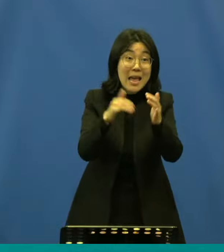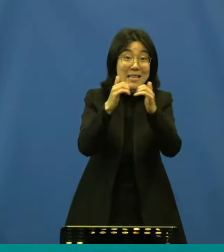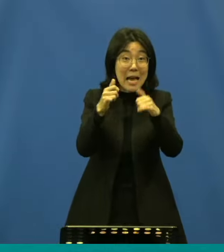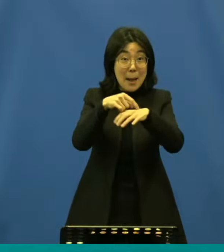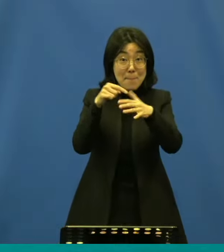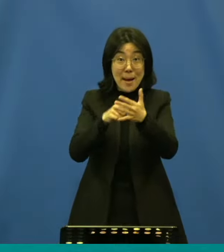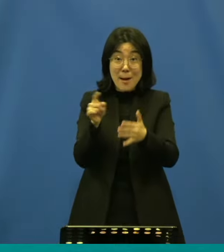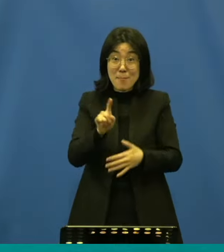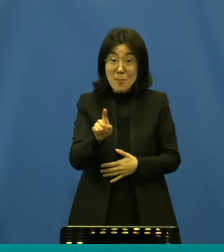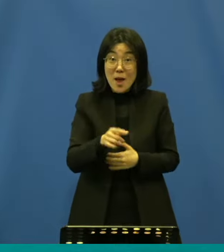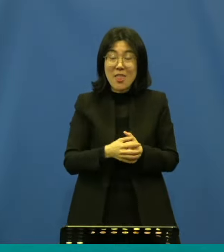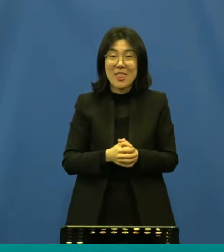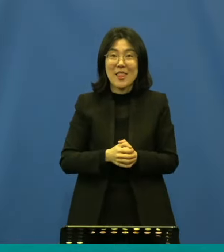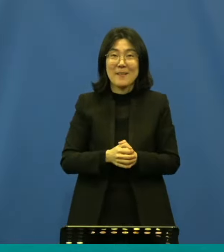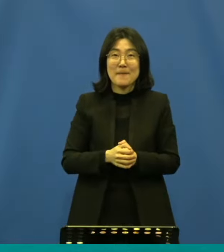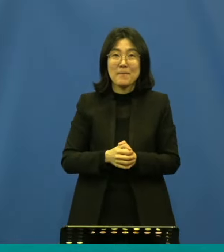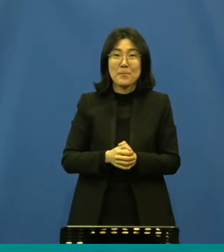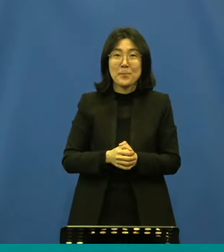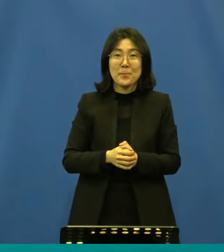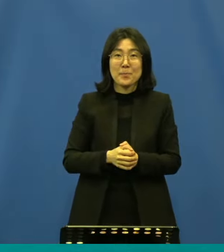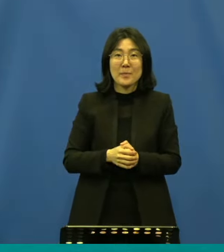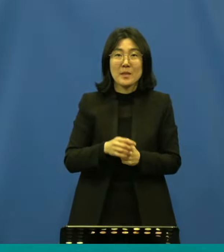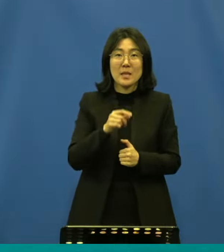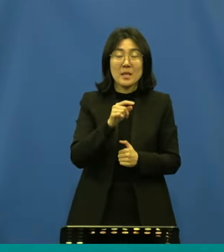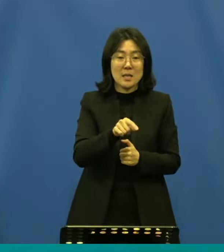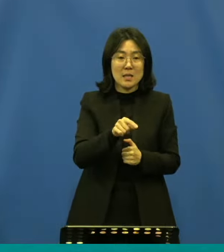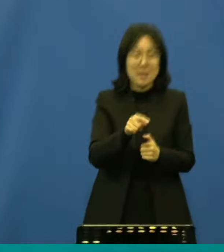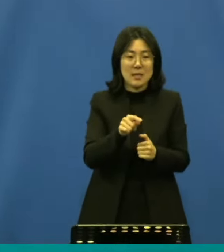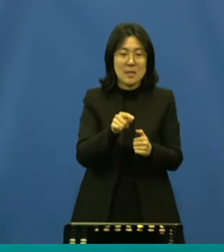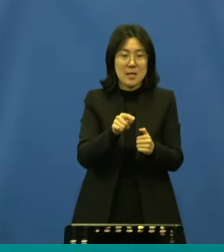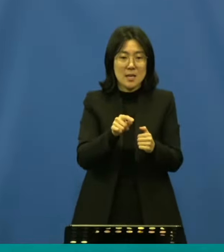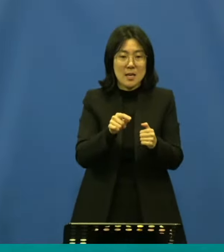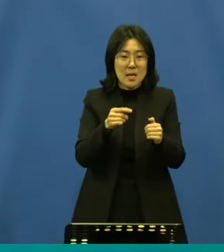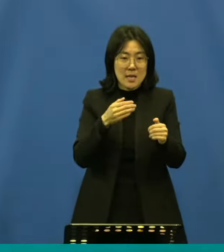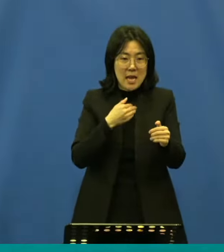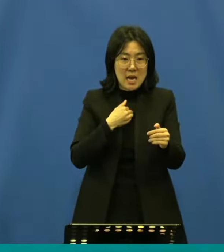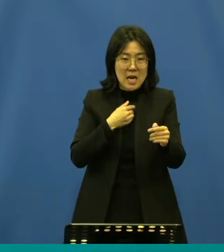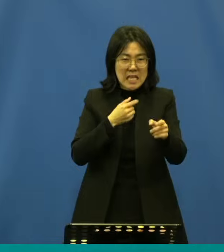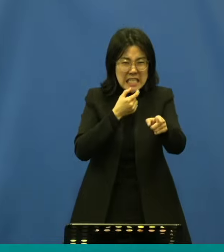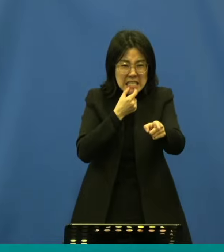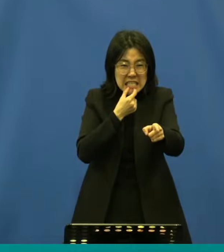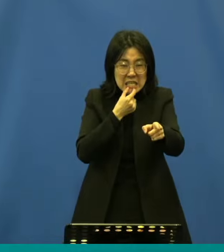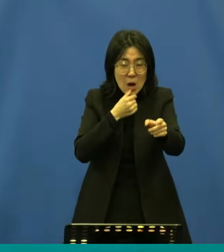경향이 뭐냐면 이 현실에 직면하는 걸 두려워해요.